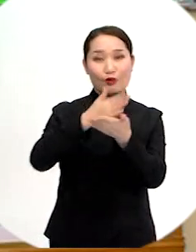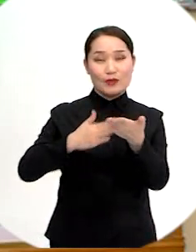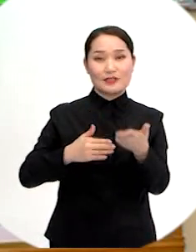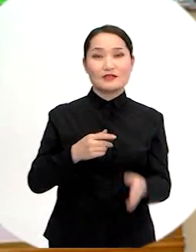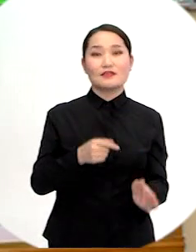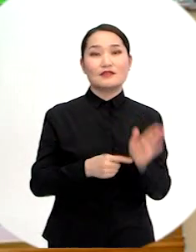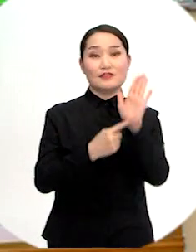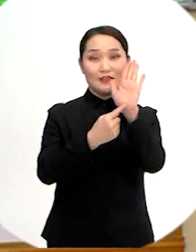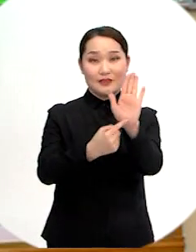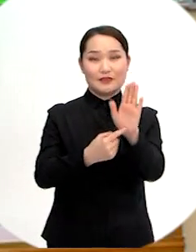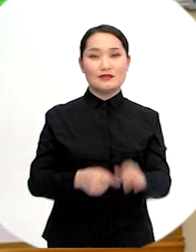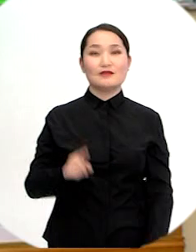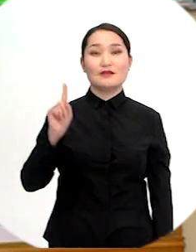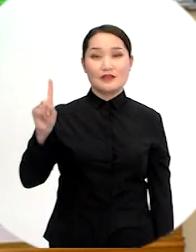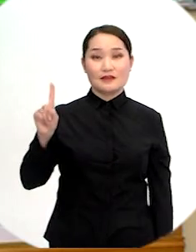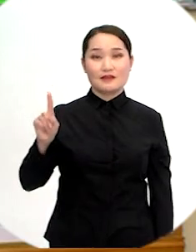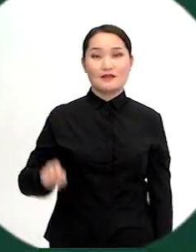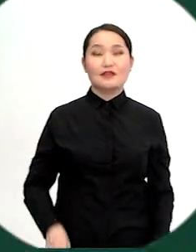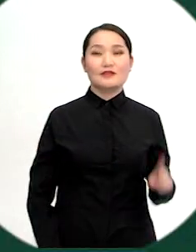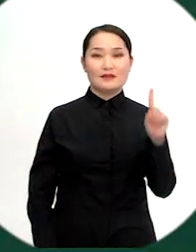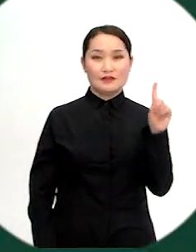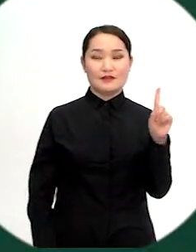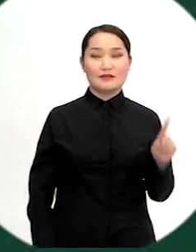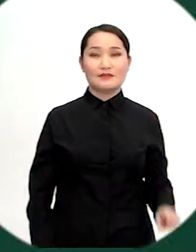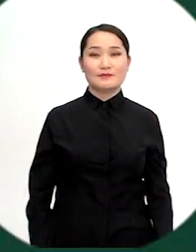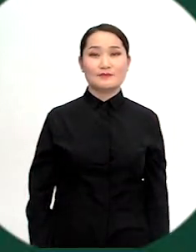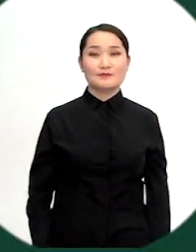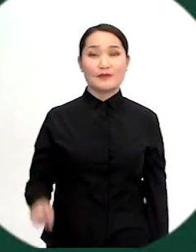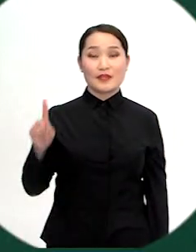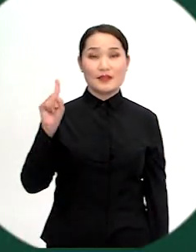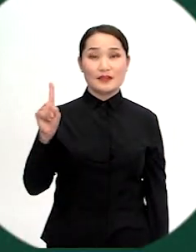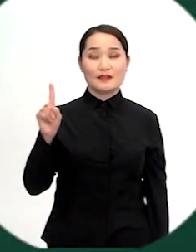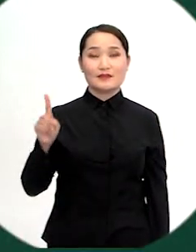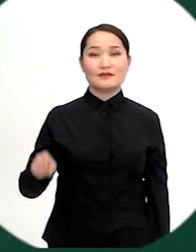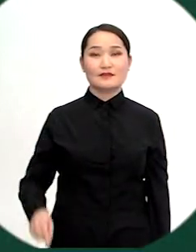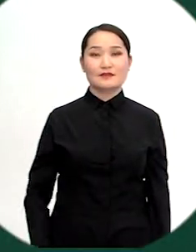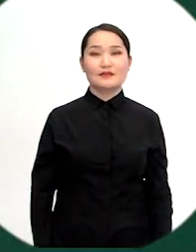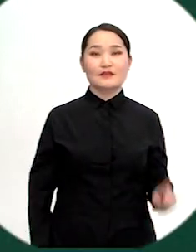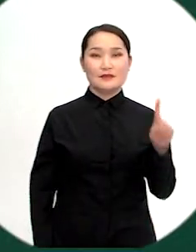үзье. 1, 1, 1,